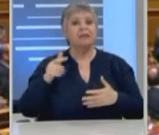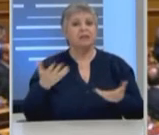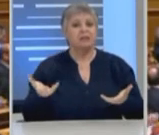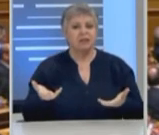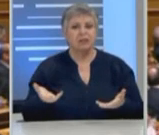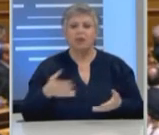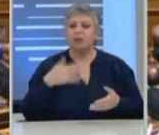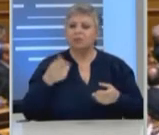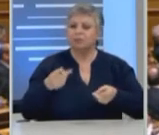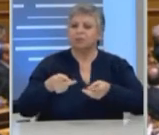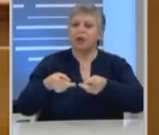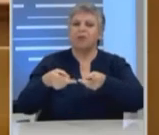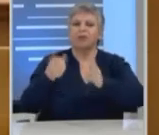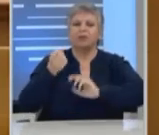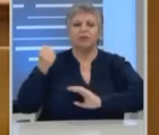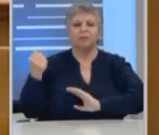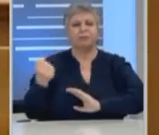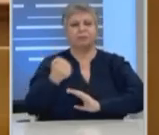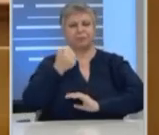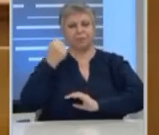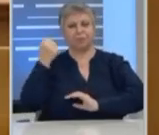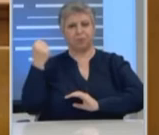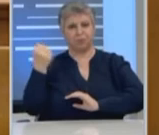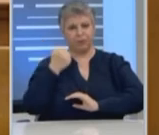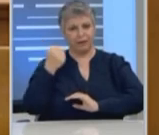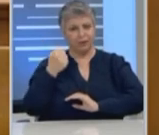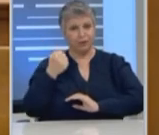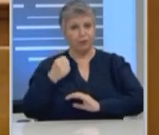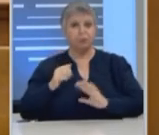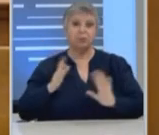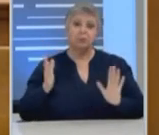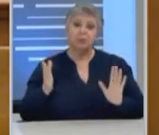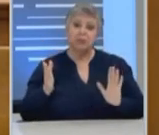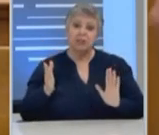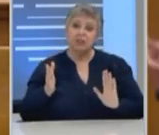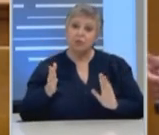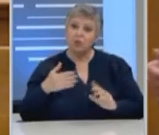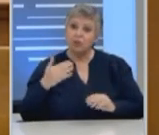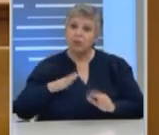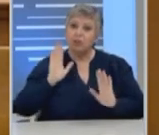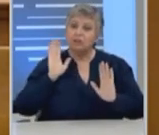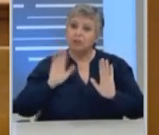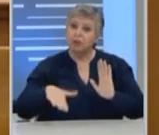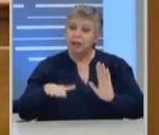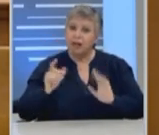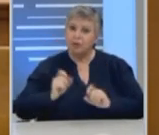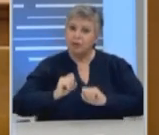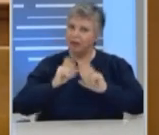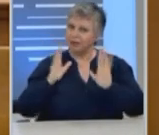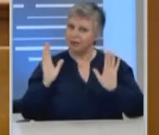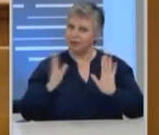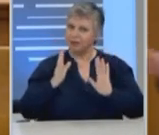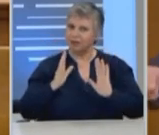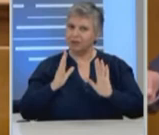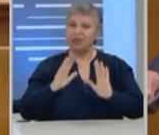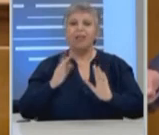της παράταξής σας, βρεθείτε τελικά και προεκπλήξεων. Διότι τους έχετε παραδώσει τα κλειδιά του σπιτιού